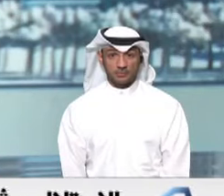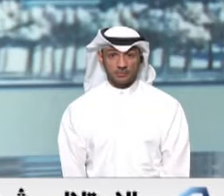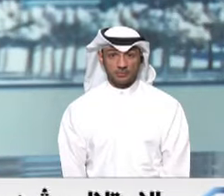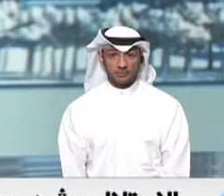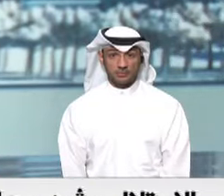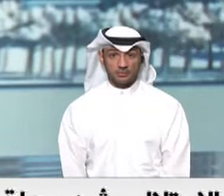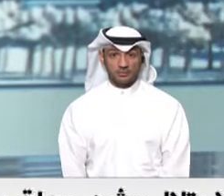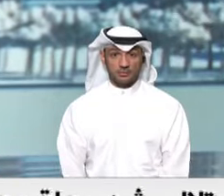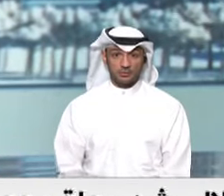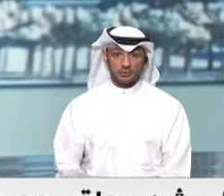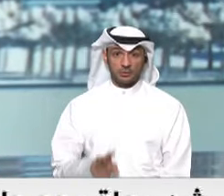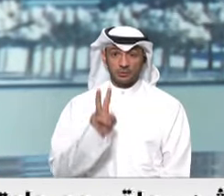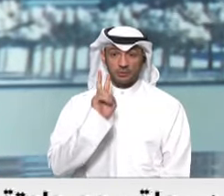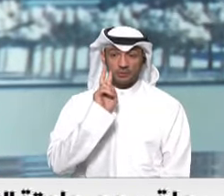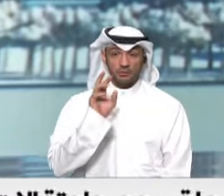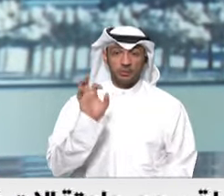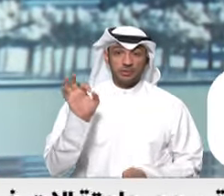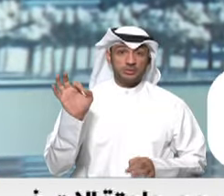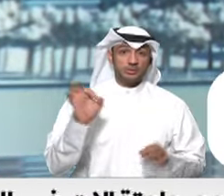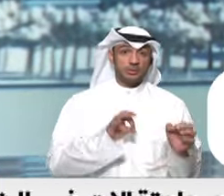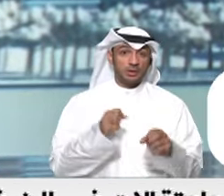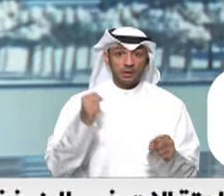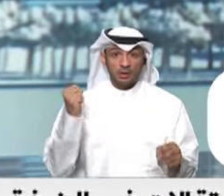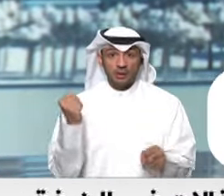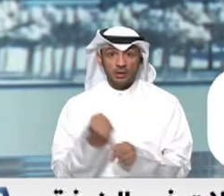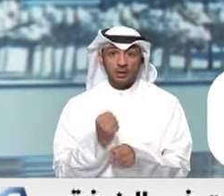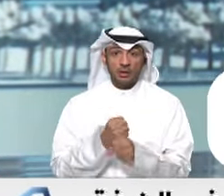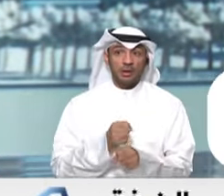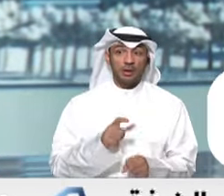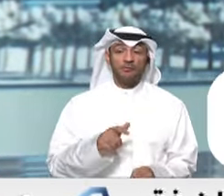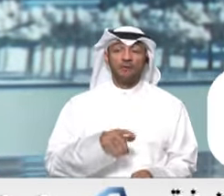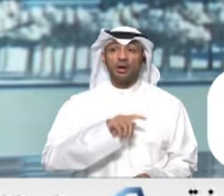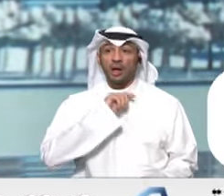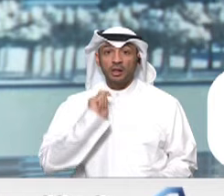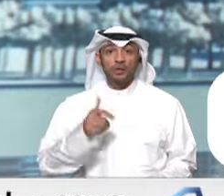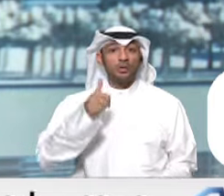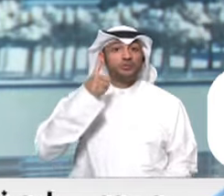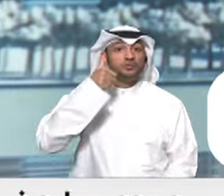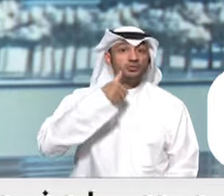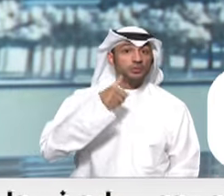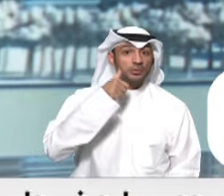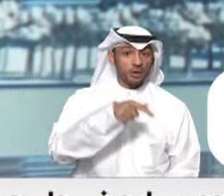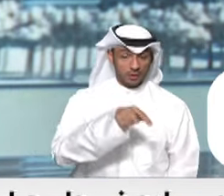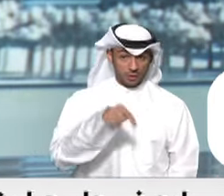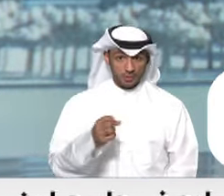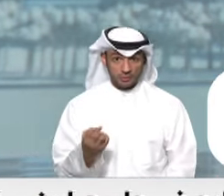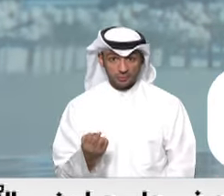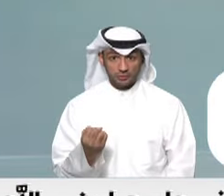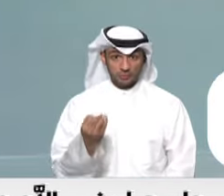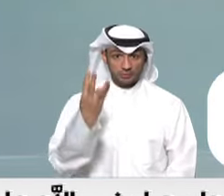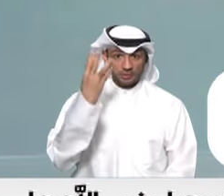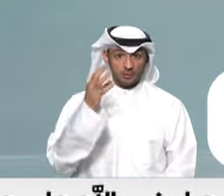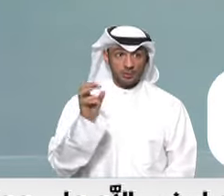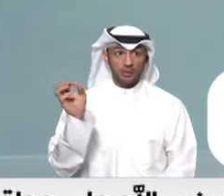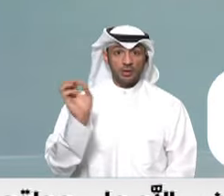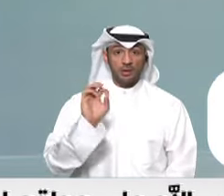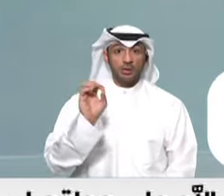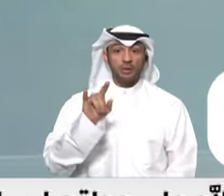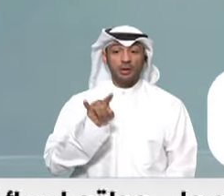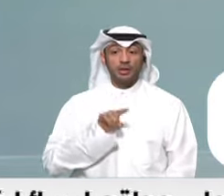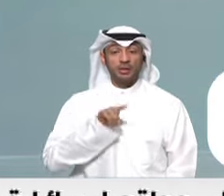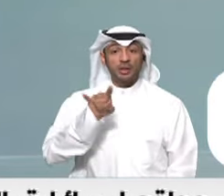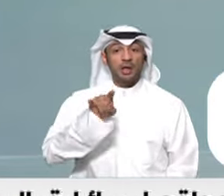ضمن توجيهات القيادة السياسية لإغاثة المنكوبين جراء الحرب في السودان، أقلعت صباح اليوم من قاعدة عبد الله